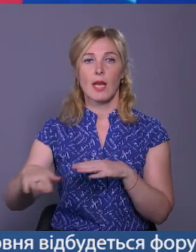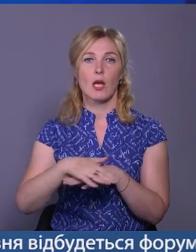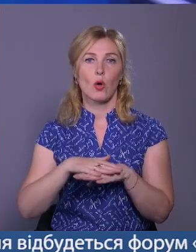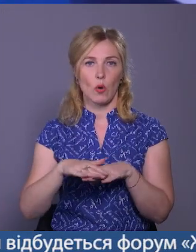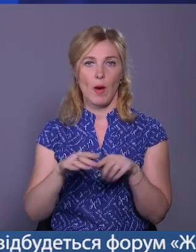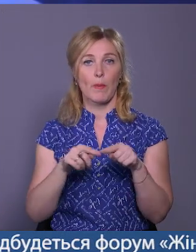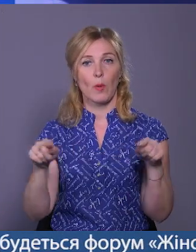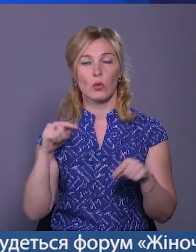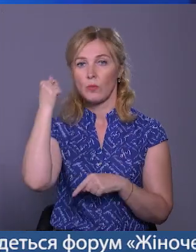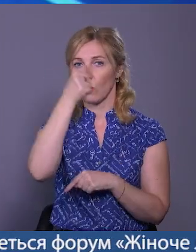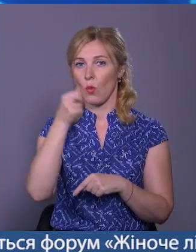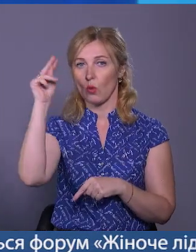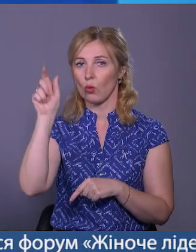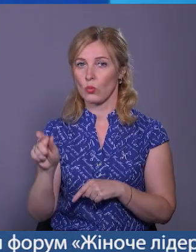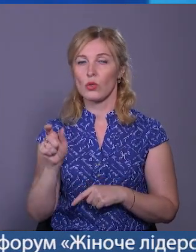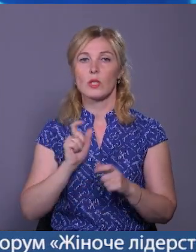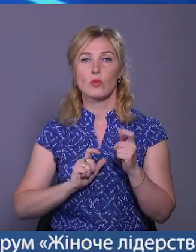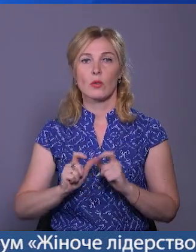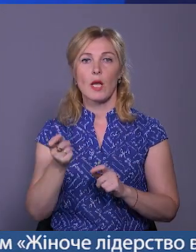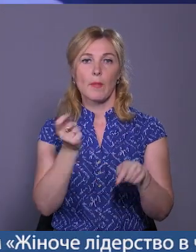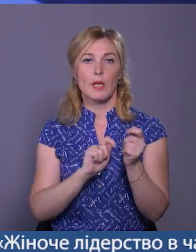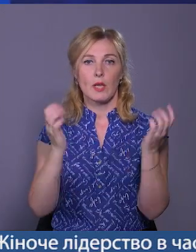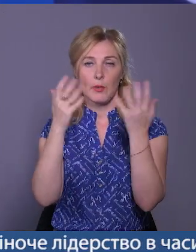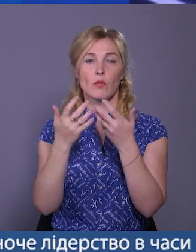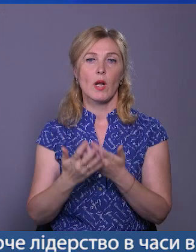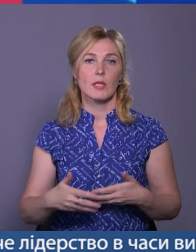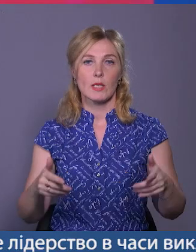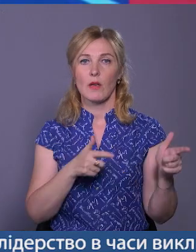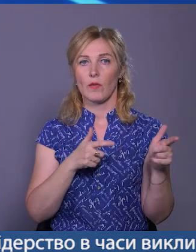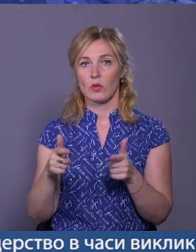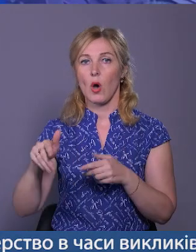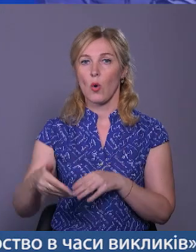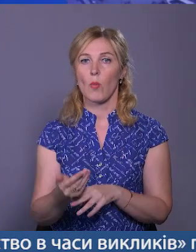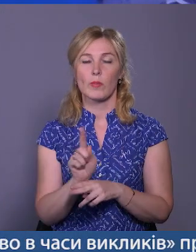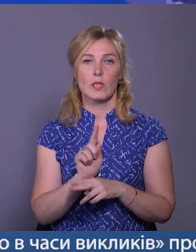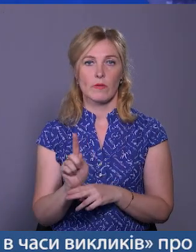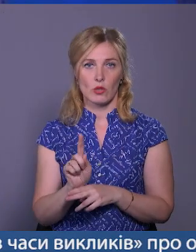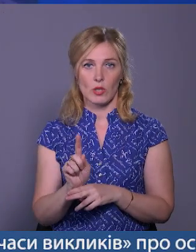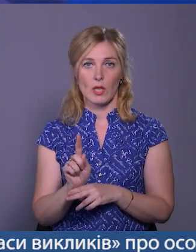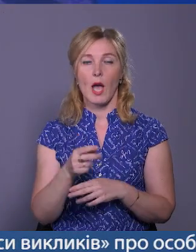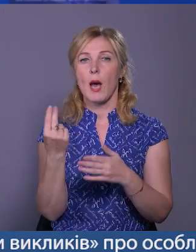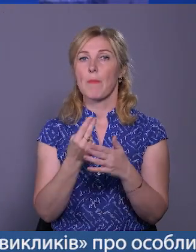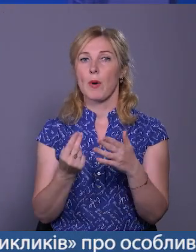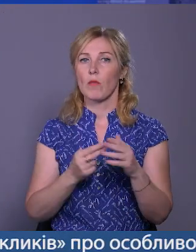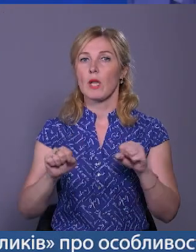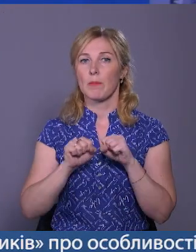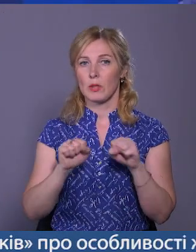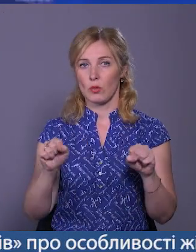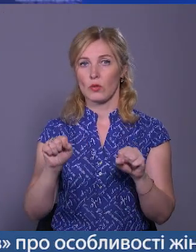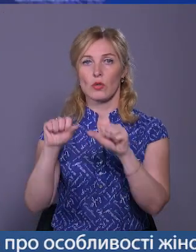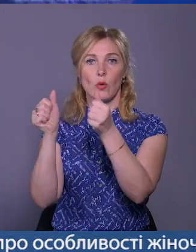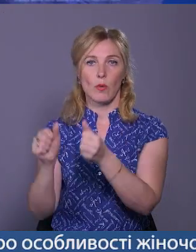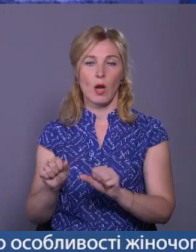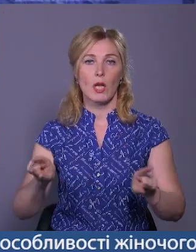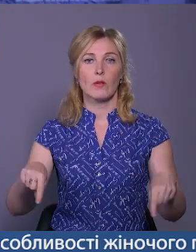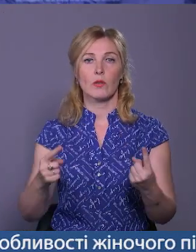протягом року учні та студенти плели маскувальні сітки виготовляли окопність свічки малювали патріотичні мурали та